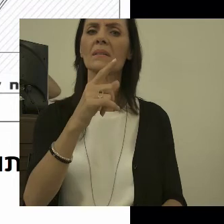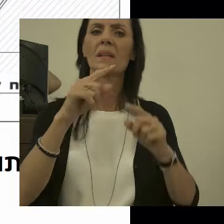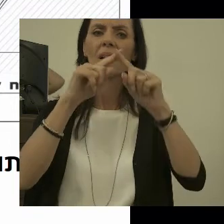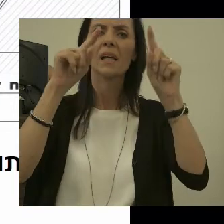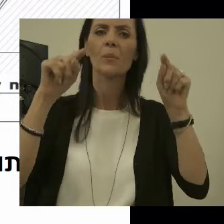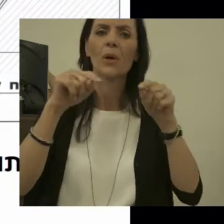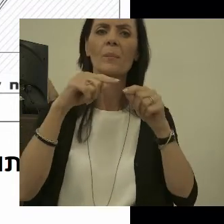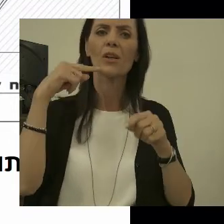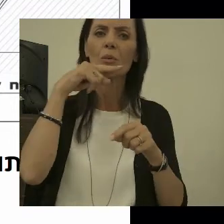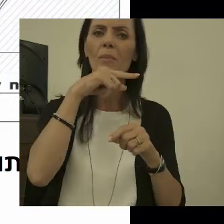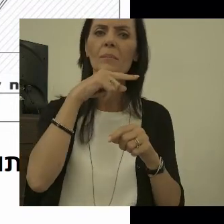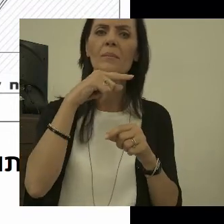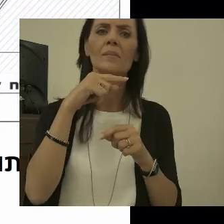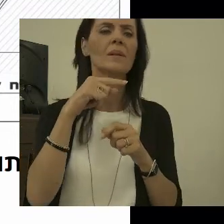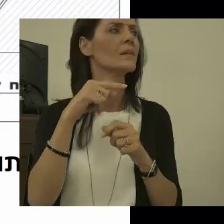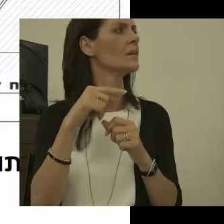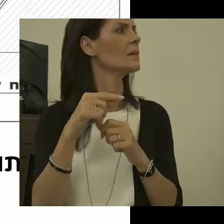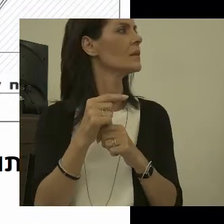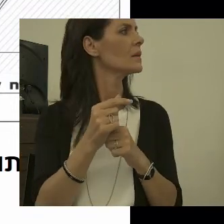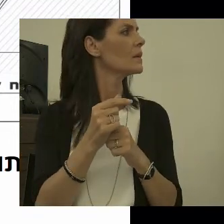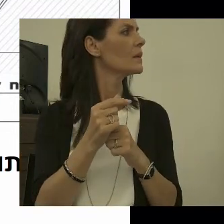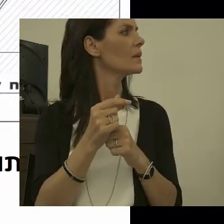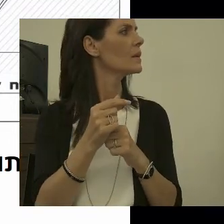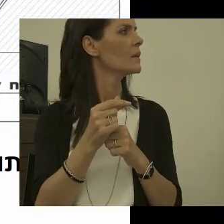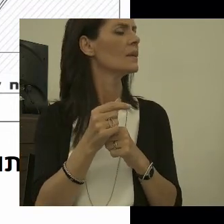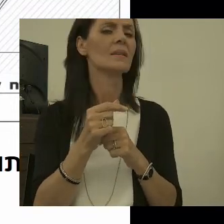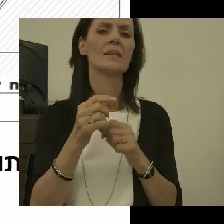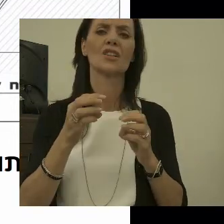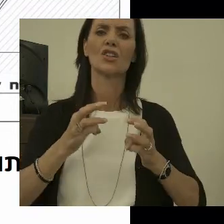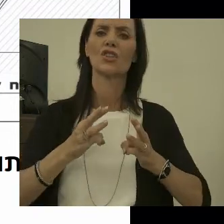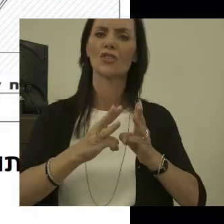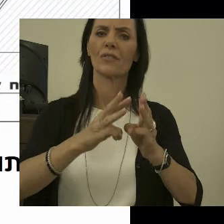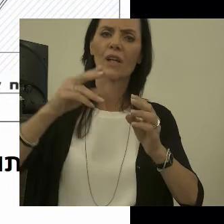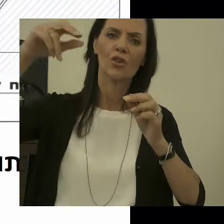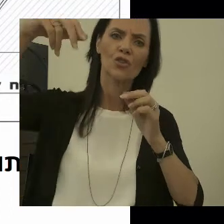פה? זה מסלעה. מה זה מסלעה? זה השביל שיורד.